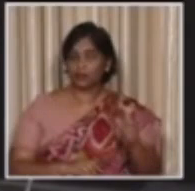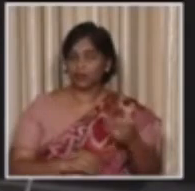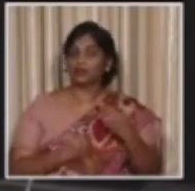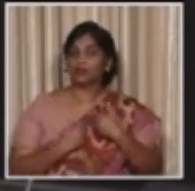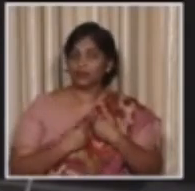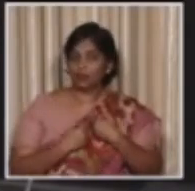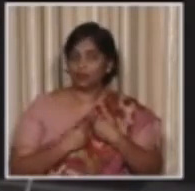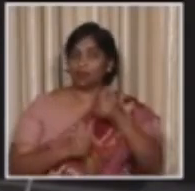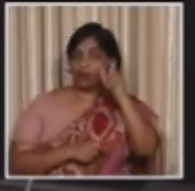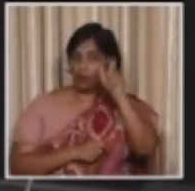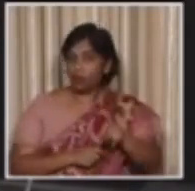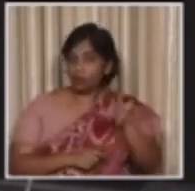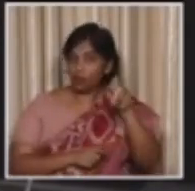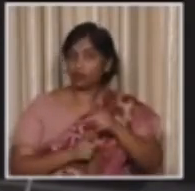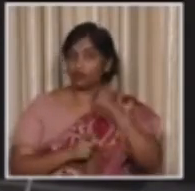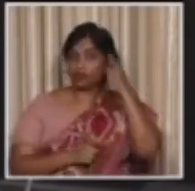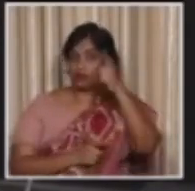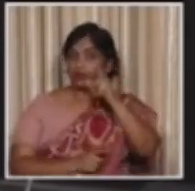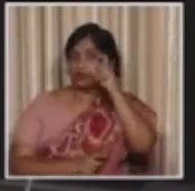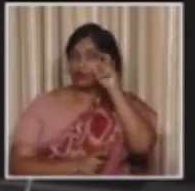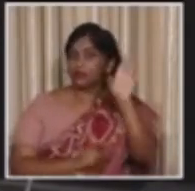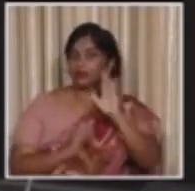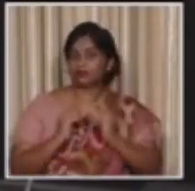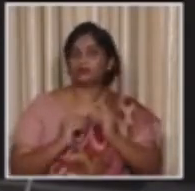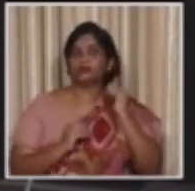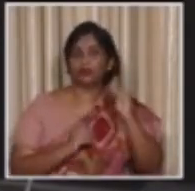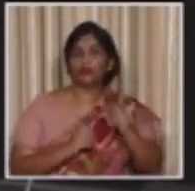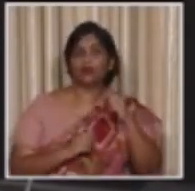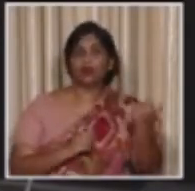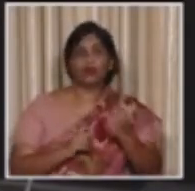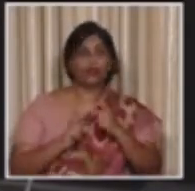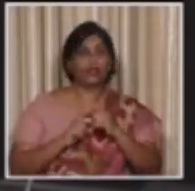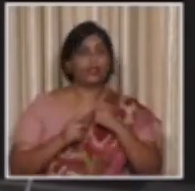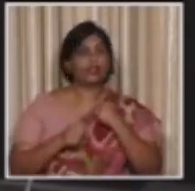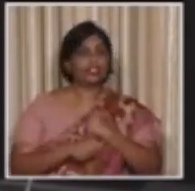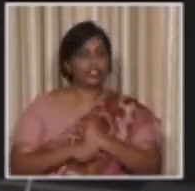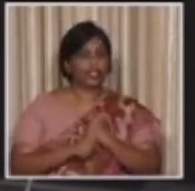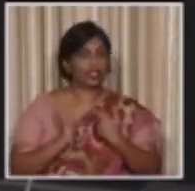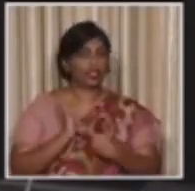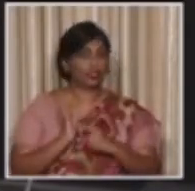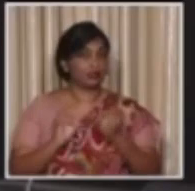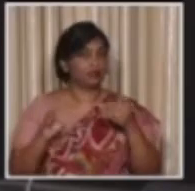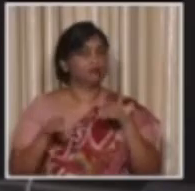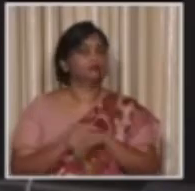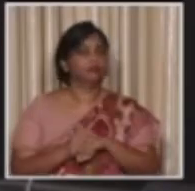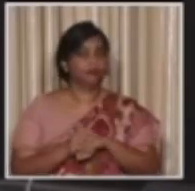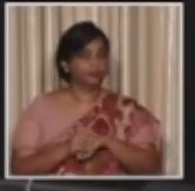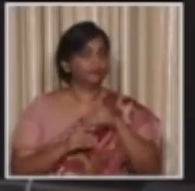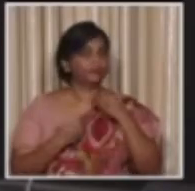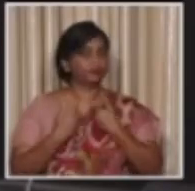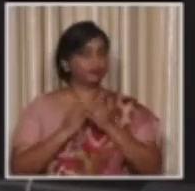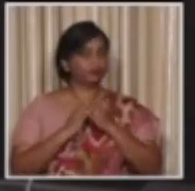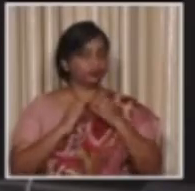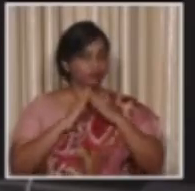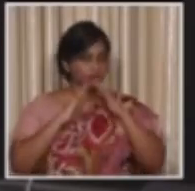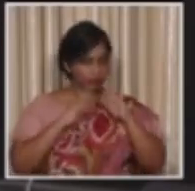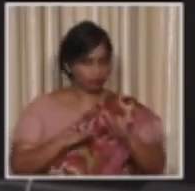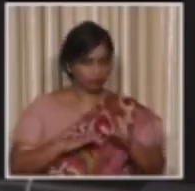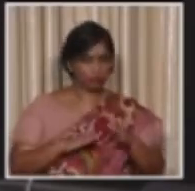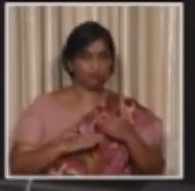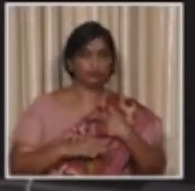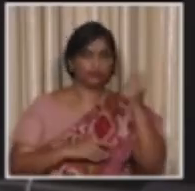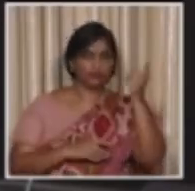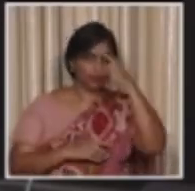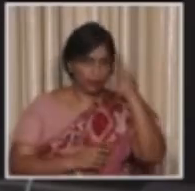අපි මේ පුද්ගලයෝ ගිහිල්ලා බලනවට වඩා එහා ගිහිල්ලා මේ අලුත් ඩිජිටල් සිස්ටම් එක දැම්මයින් පස්සේ තමන් ඒ ගෙදර ඉන්නේ තමන්ගේ